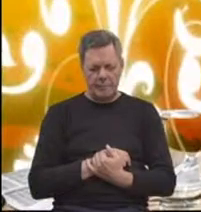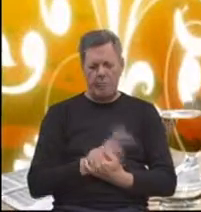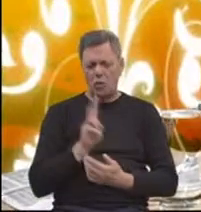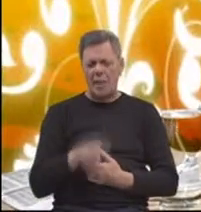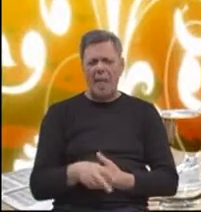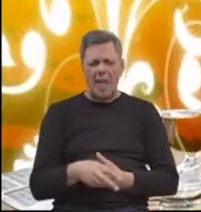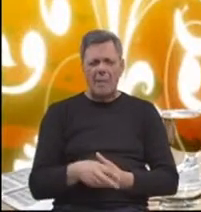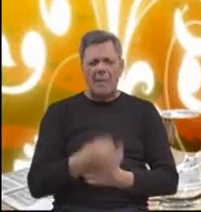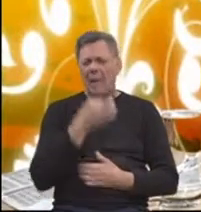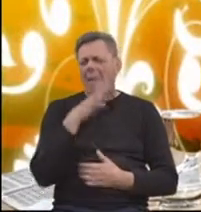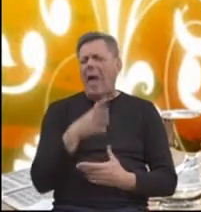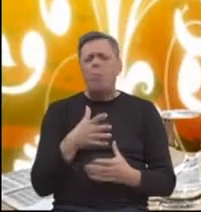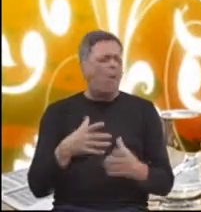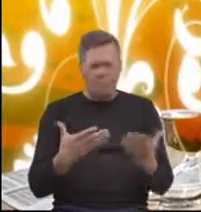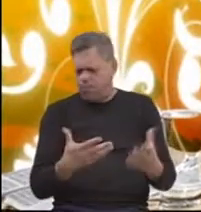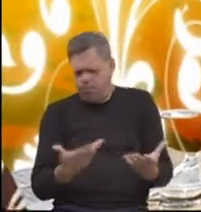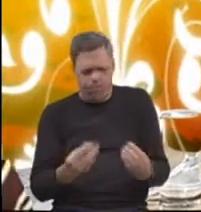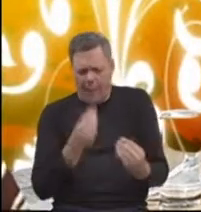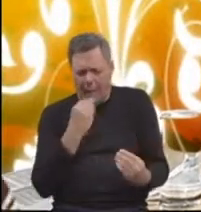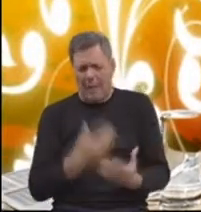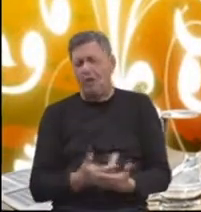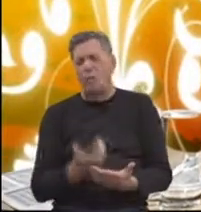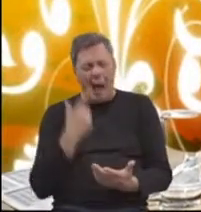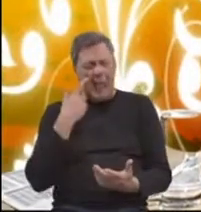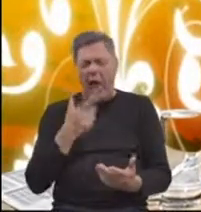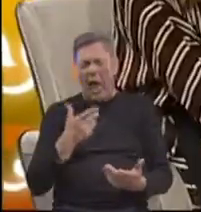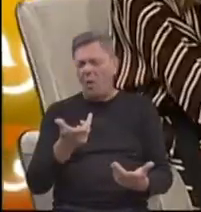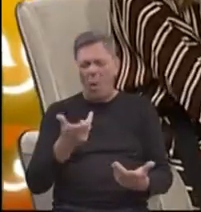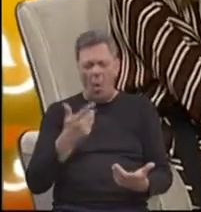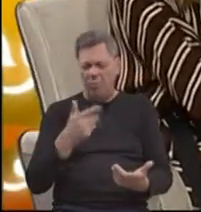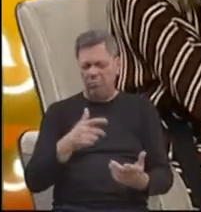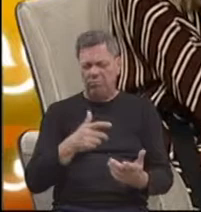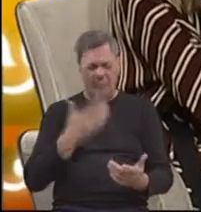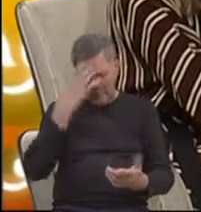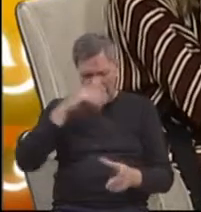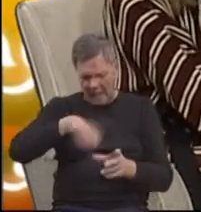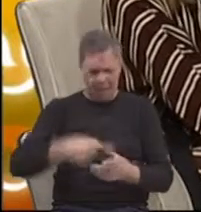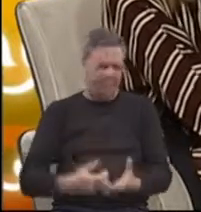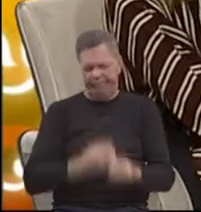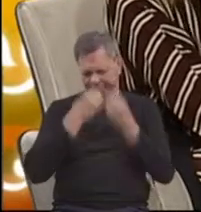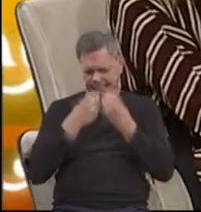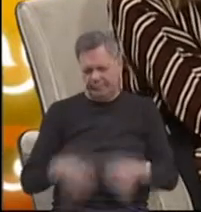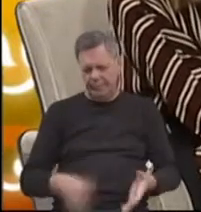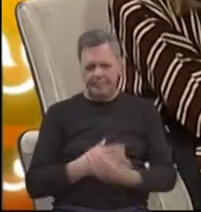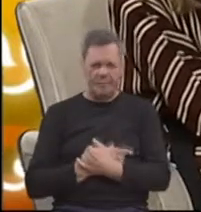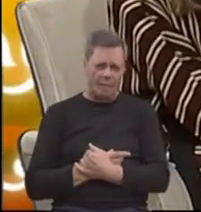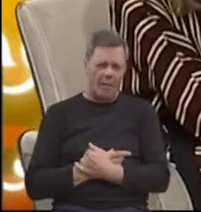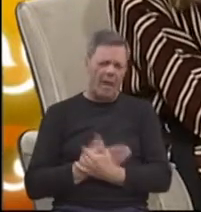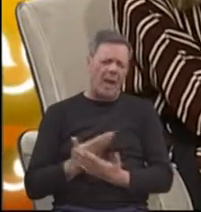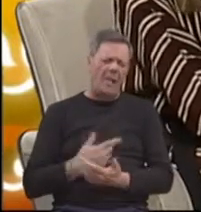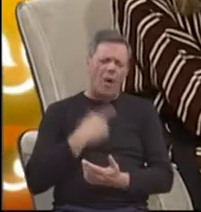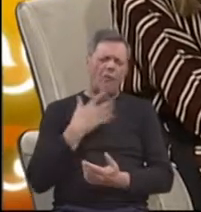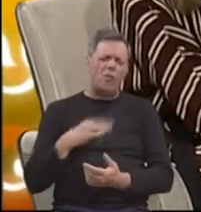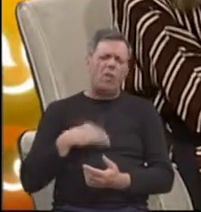je smuvate pripremom, da, treba znati, pa, to je najveći problem kada pričamo o nekakvoj zdravoj prehrani, onda